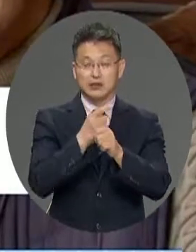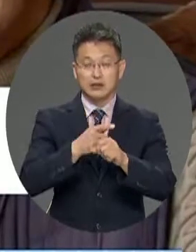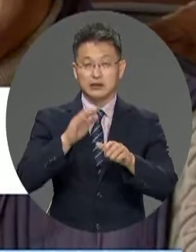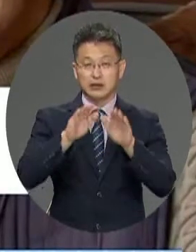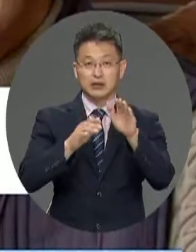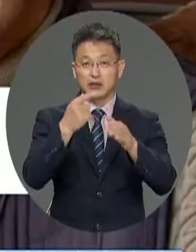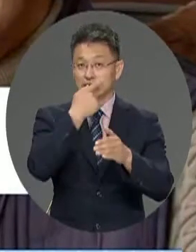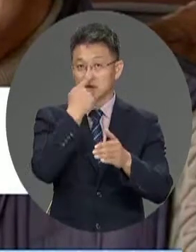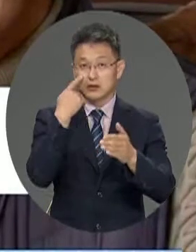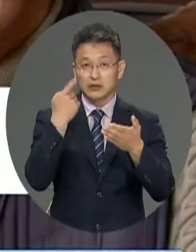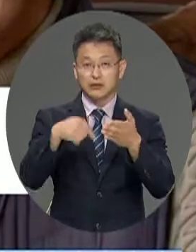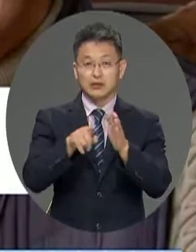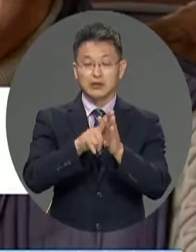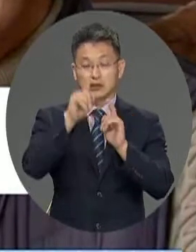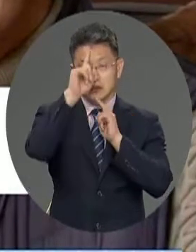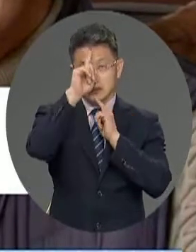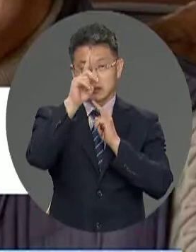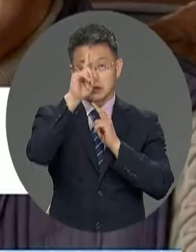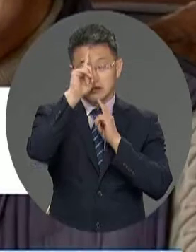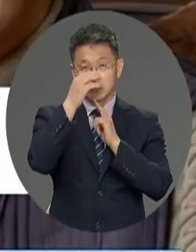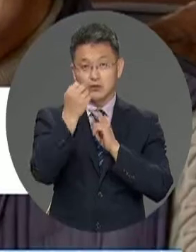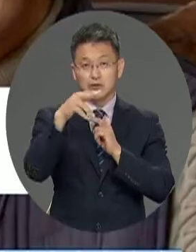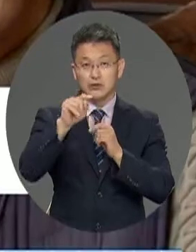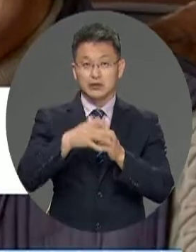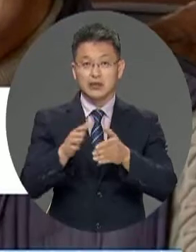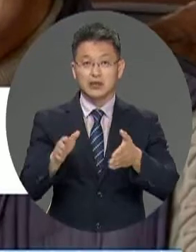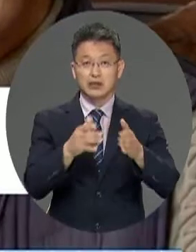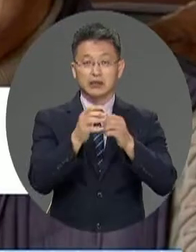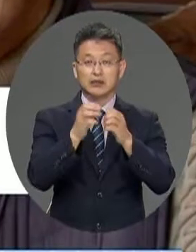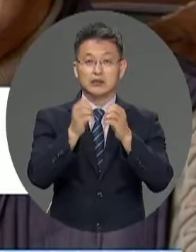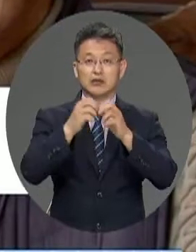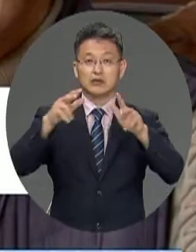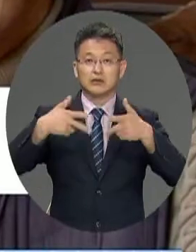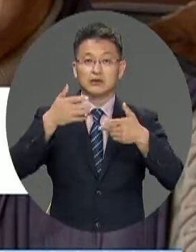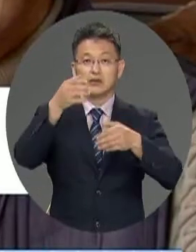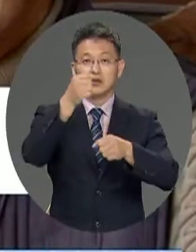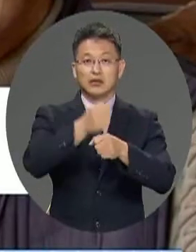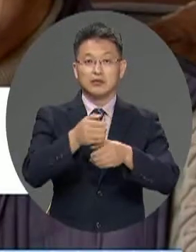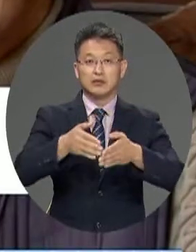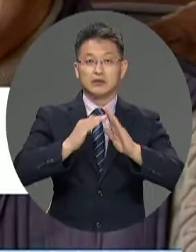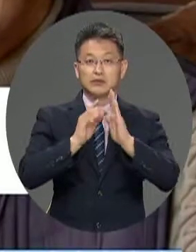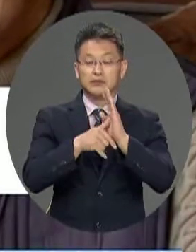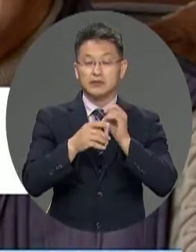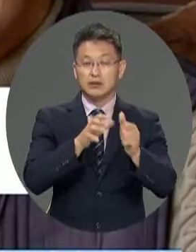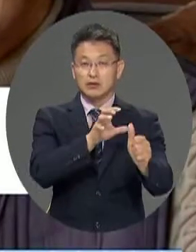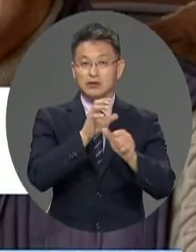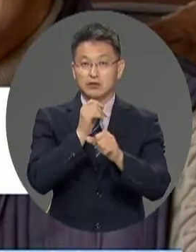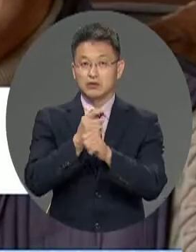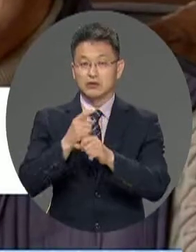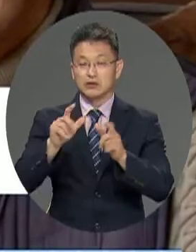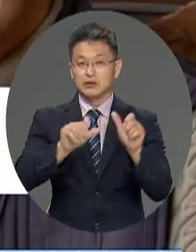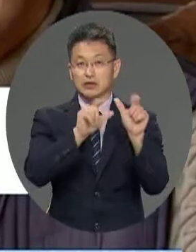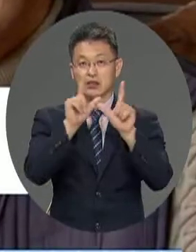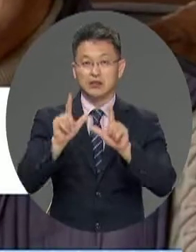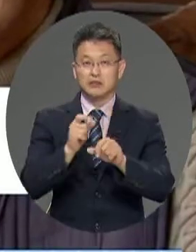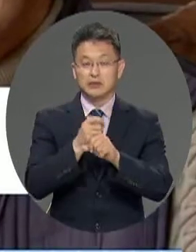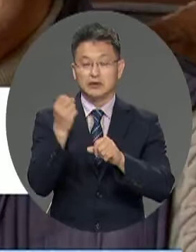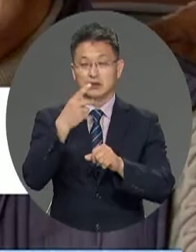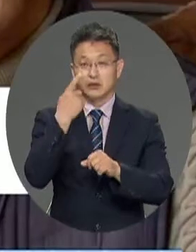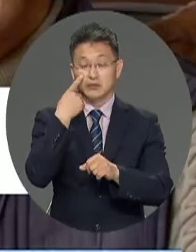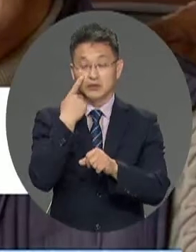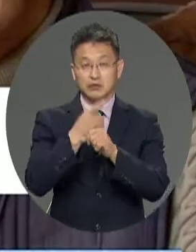기리기 위한 이 이효재 길이 창원지점 내 조성되었습니다 이를 계기로 고인의 삶을 재조명하고